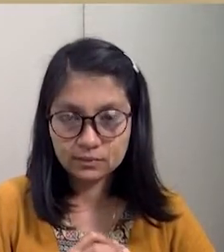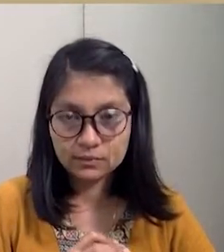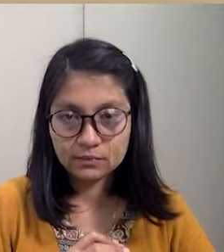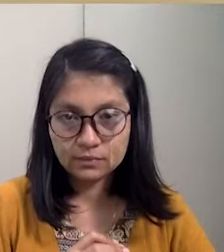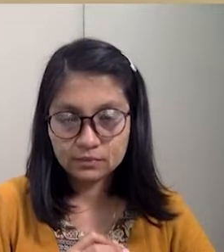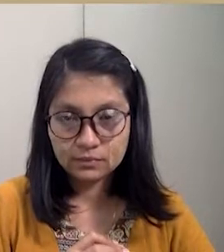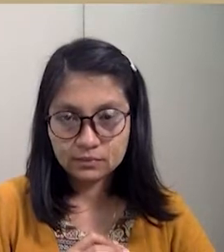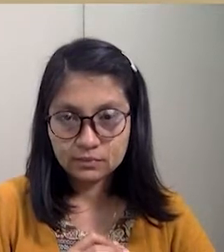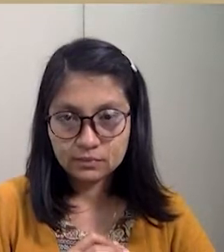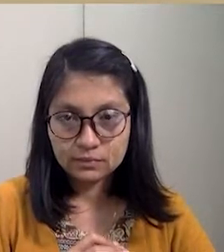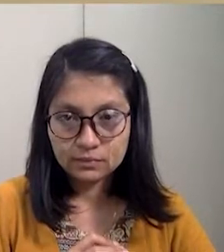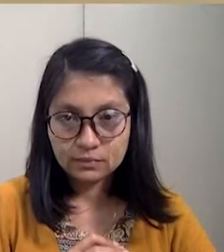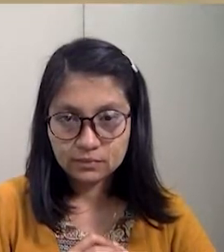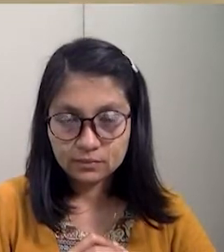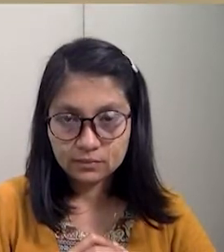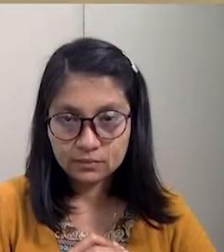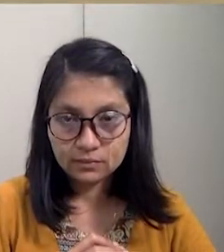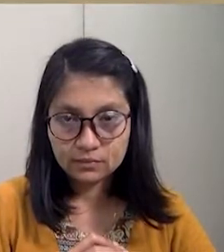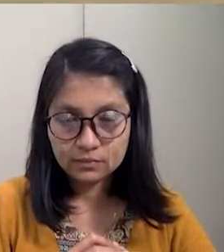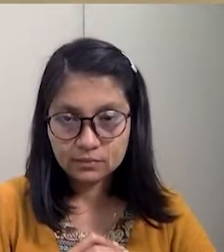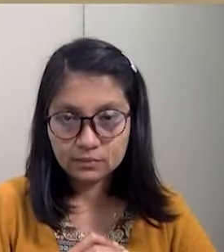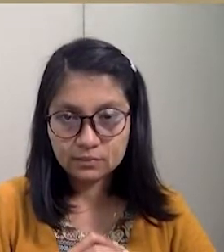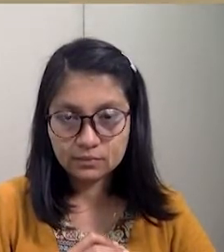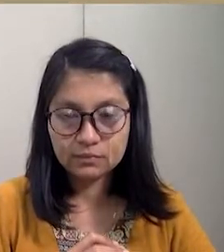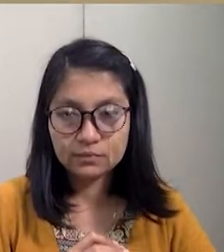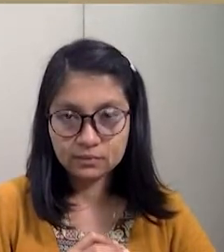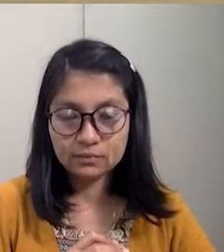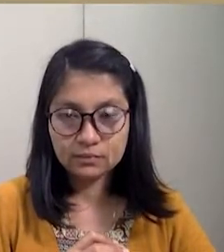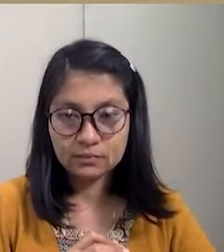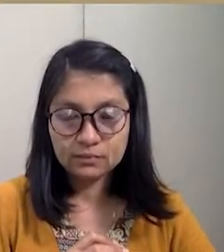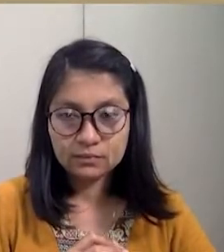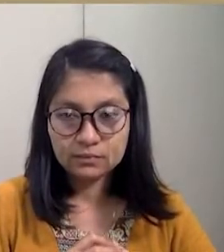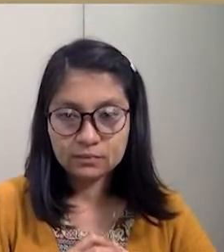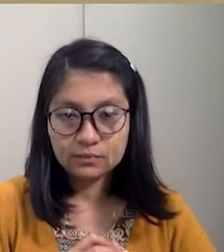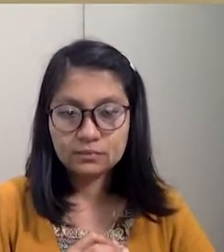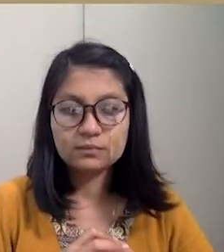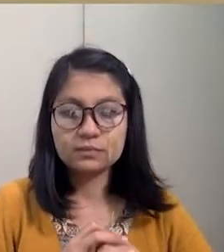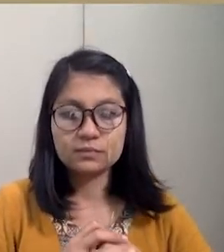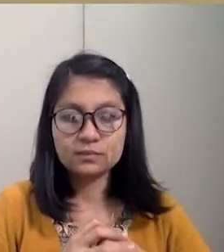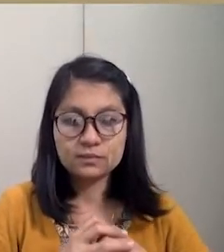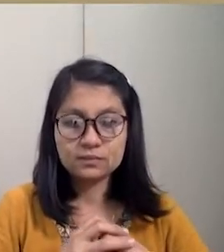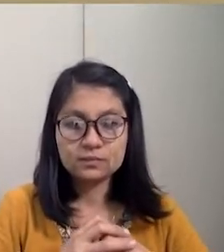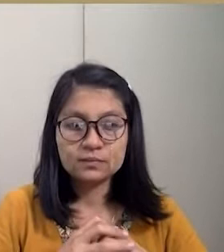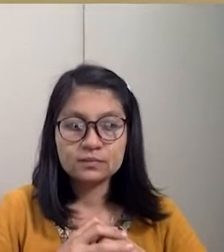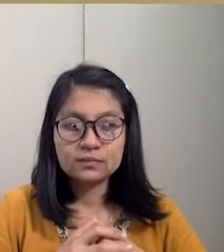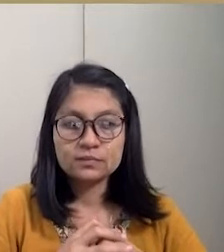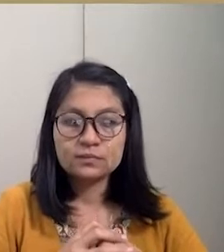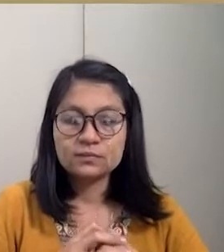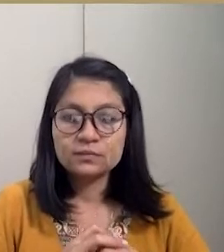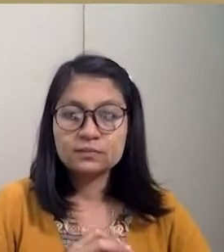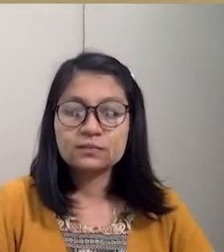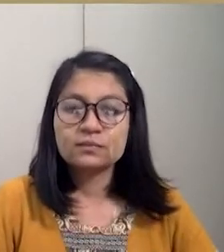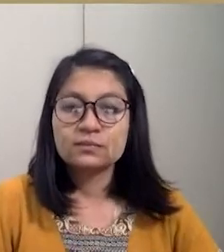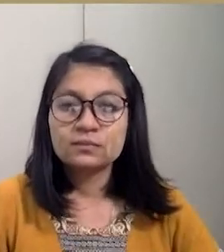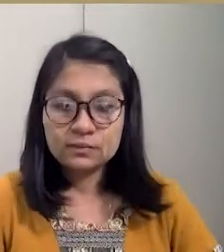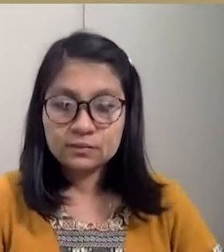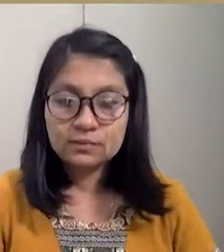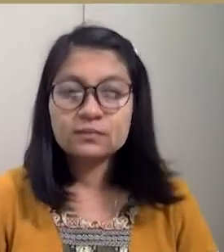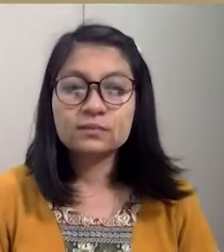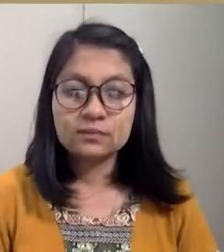ပြန်နေဆိုတာလည်းမဲဆောက်မှာရှိနေတဲ့လူတွေပြိမိနေတဲ့လူအကောင်းဆုံးတော့မလို့ပြန်မဲ့လူတွေပြန်လို့ရတာပြဿနာကတခြားနေရာမှာရှိနေတဲ့လူတွေ